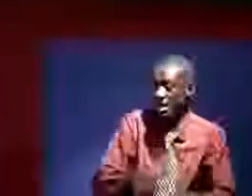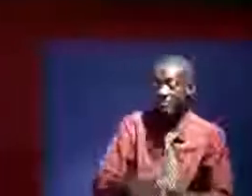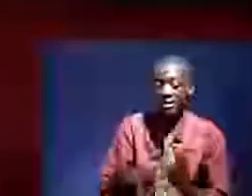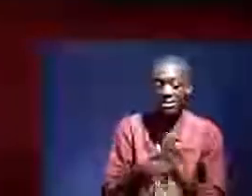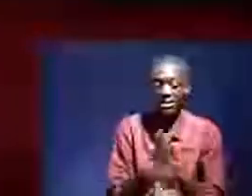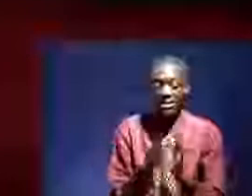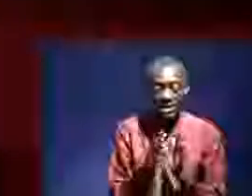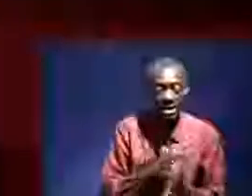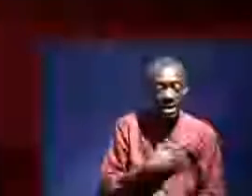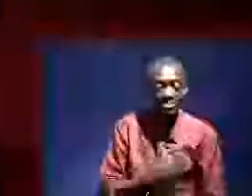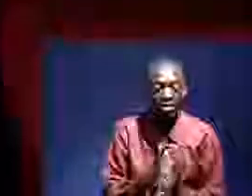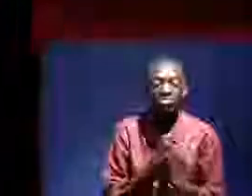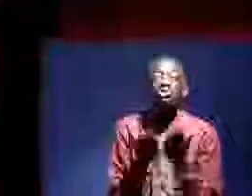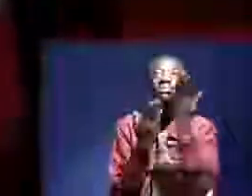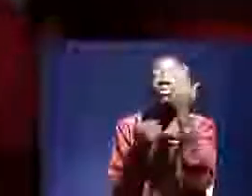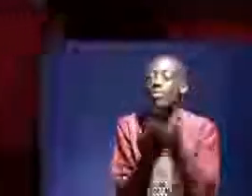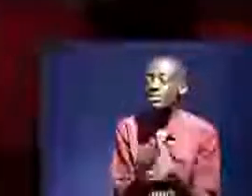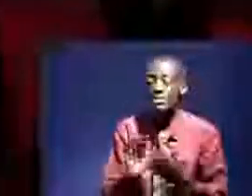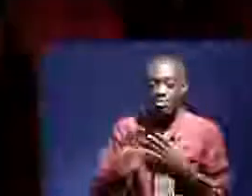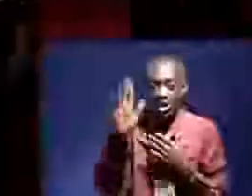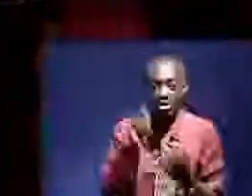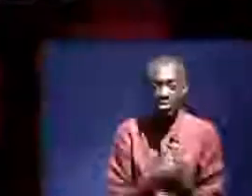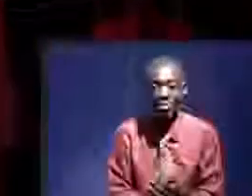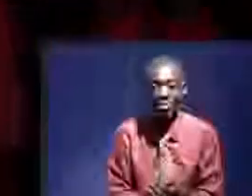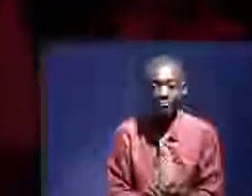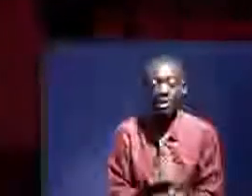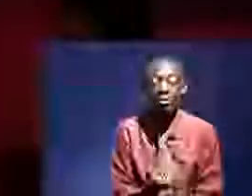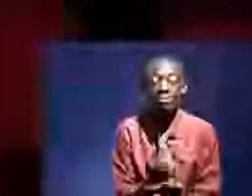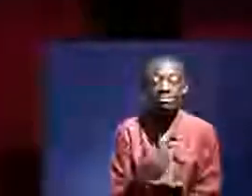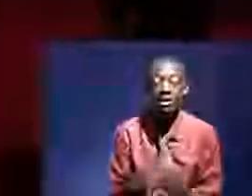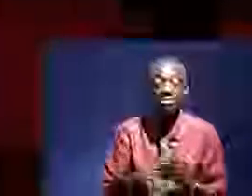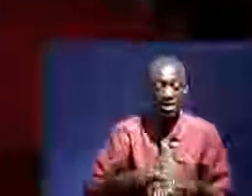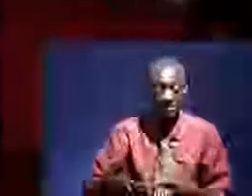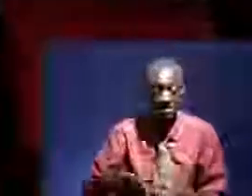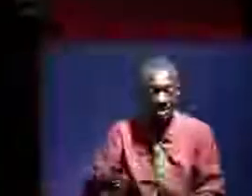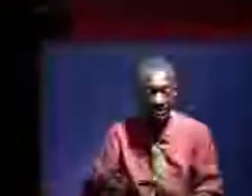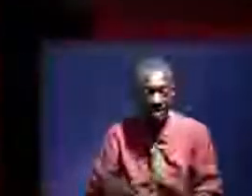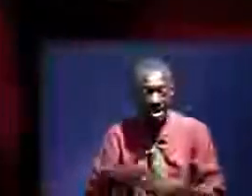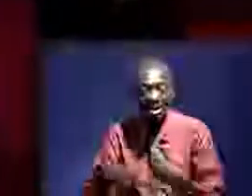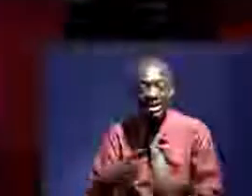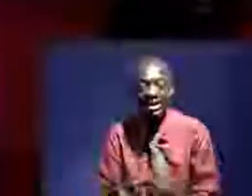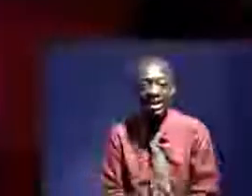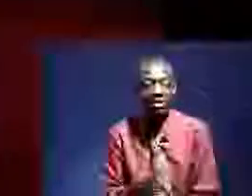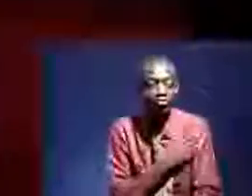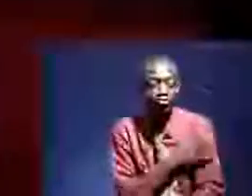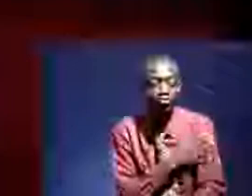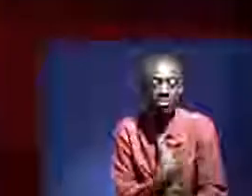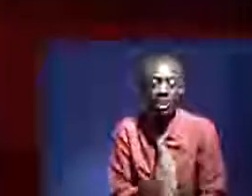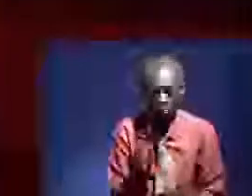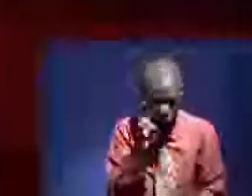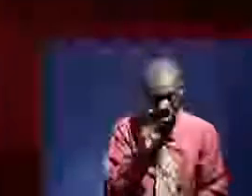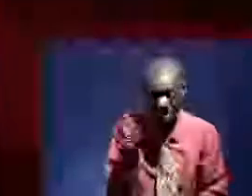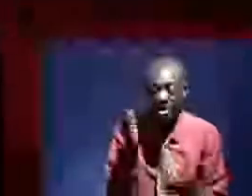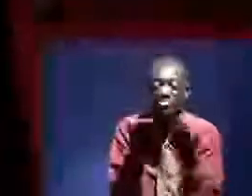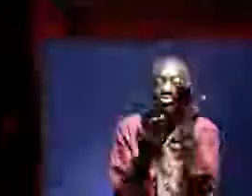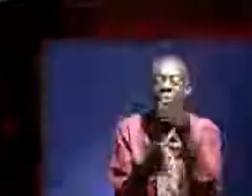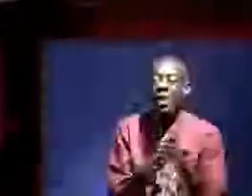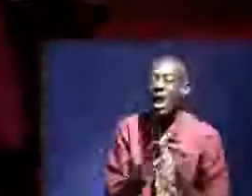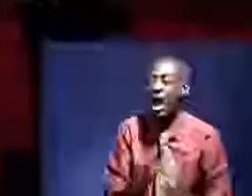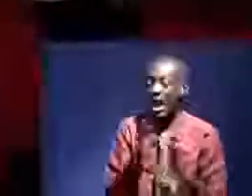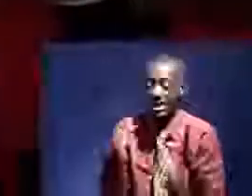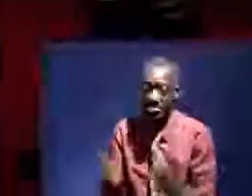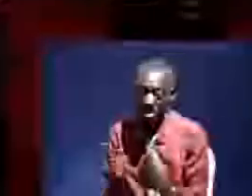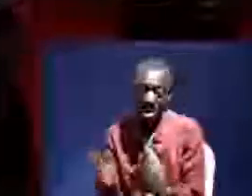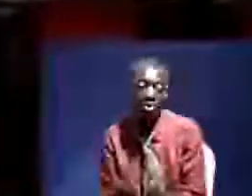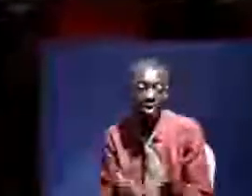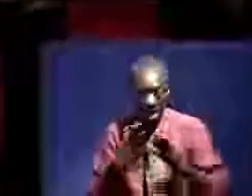kumshukuru Mungu kwa niaba yako, na tunapenda kumshukuru Mungu sana kwa sababu ya vile ambavyo anaendelea kutuhudumia. Utaona ya kwamba Mungu ana mpango na